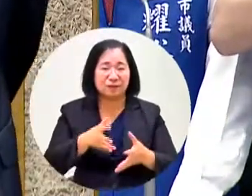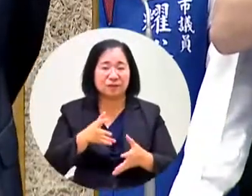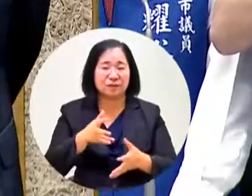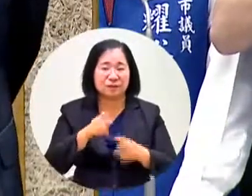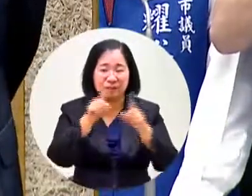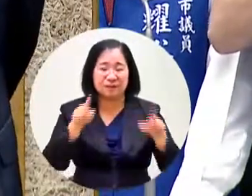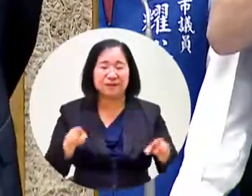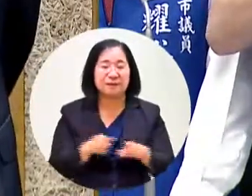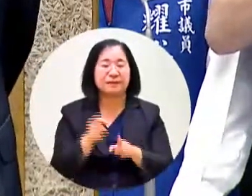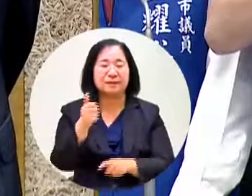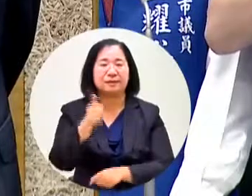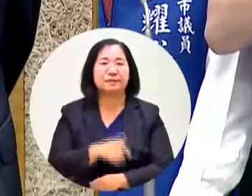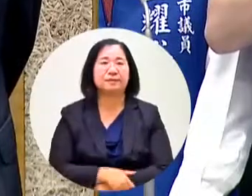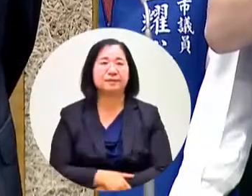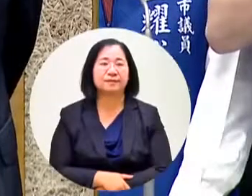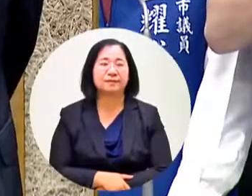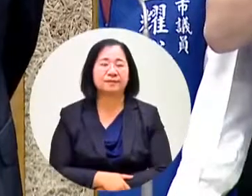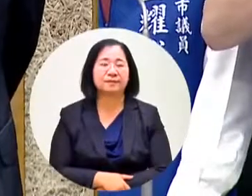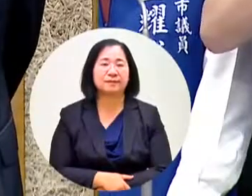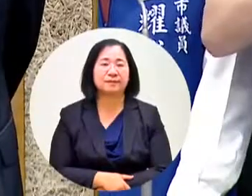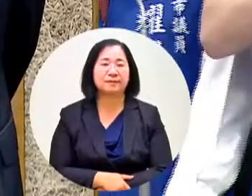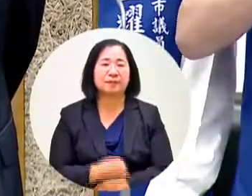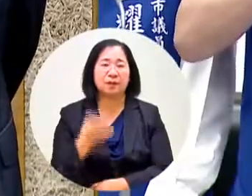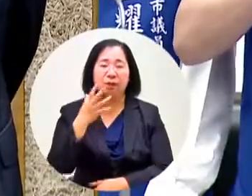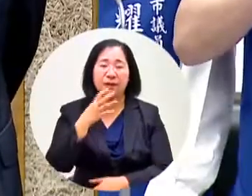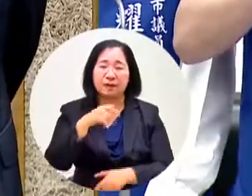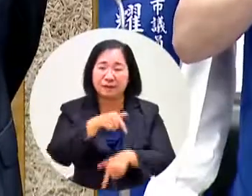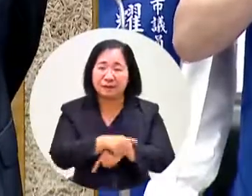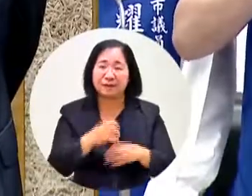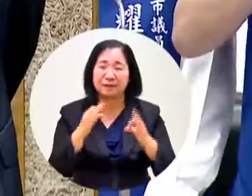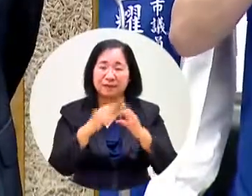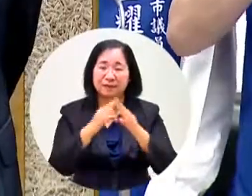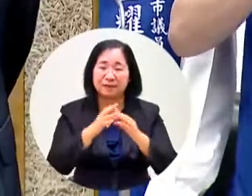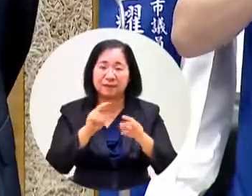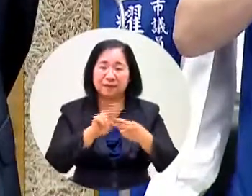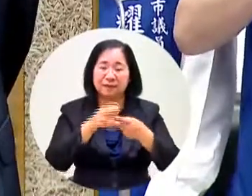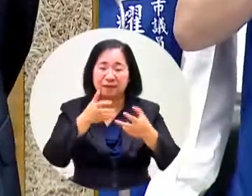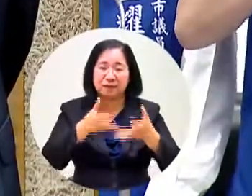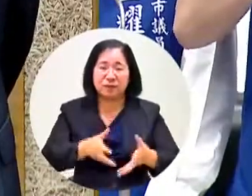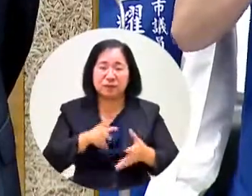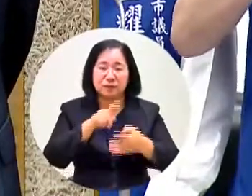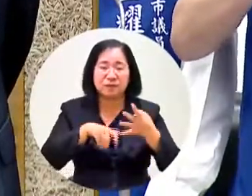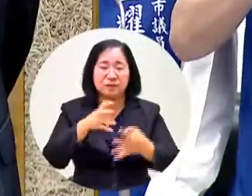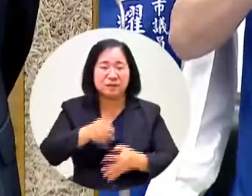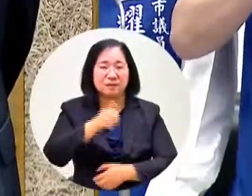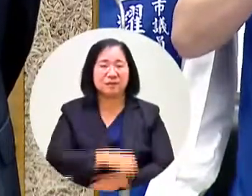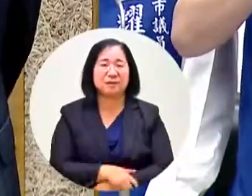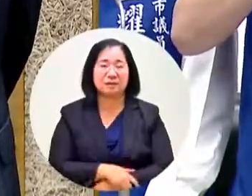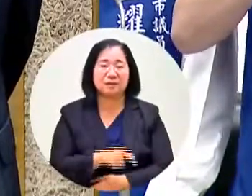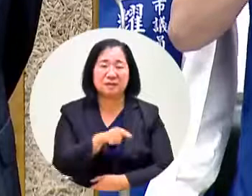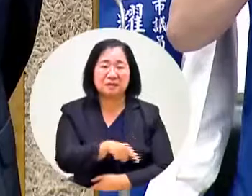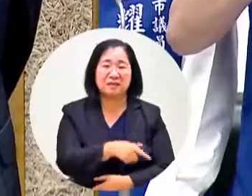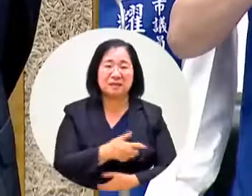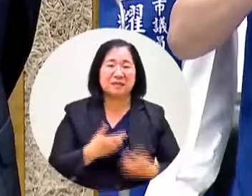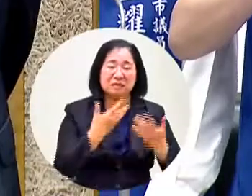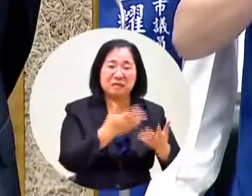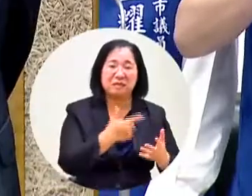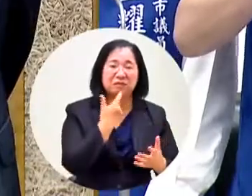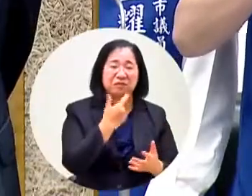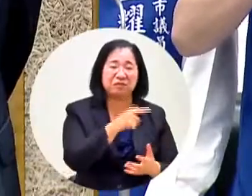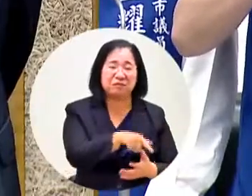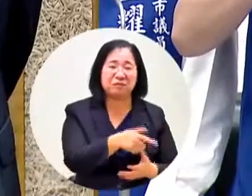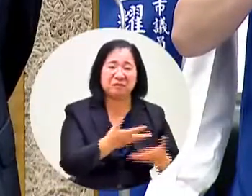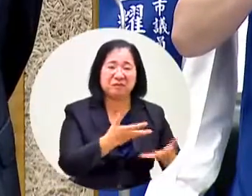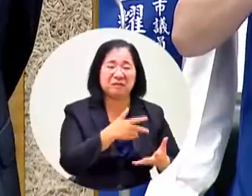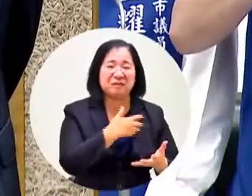徐乃文先生。 那这个华南银行的董事长是谁？ 张云鹏先生。 讲到这